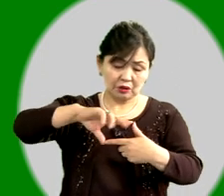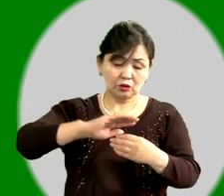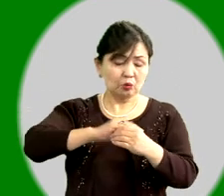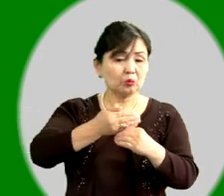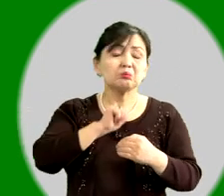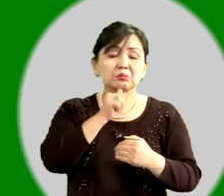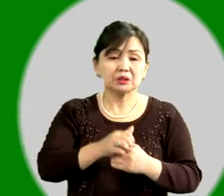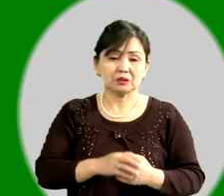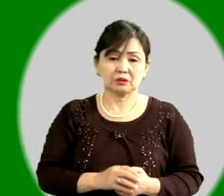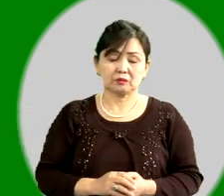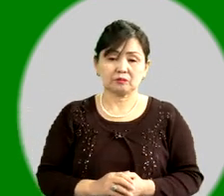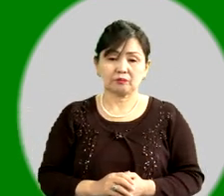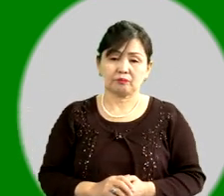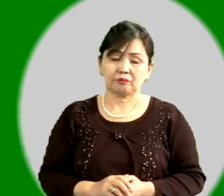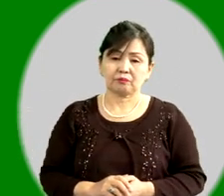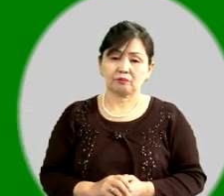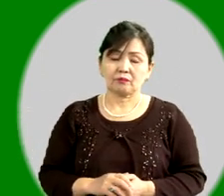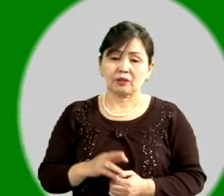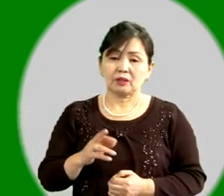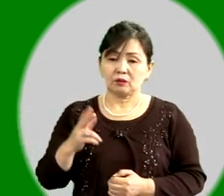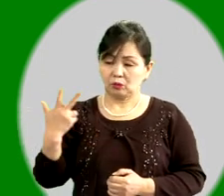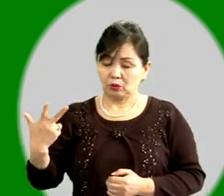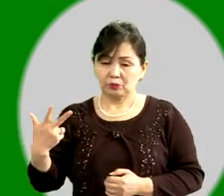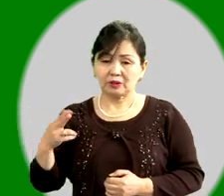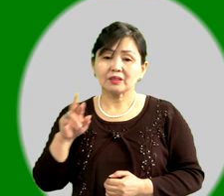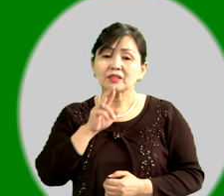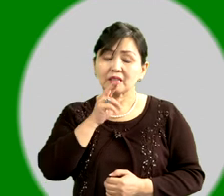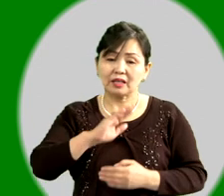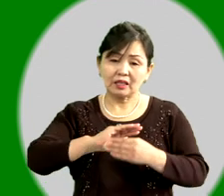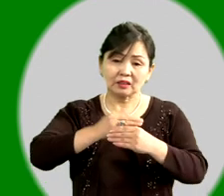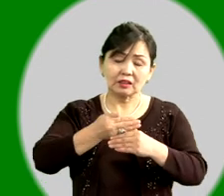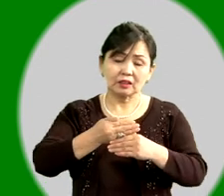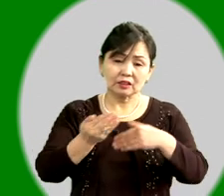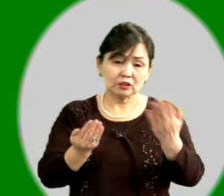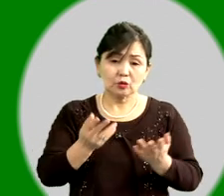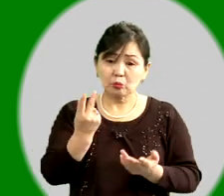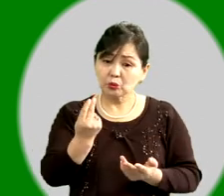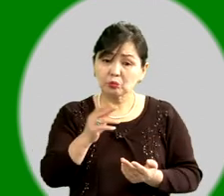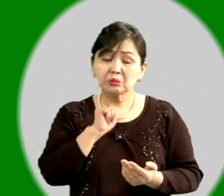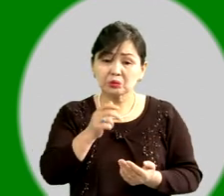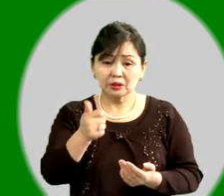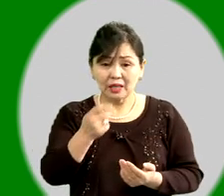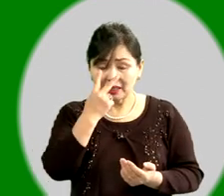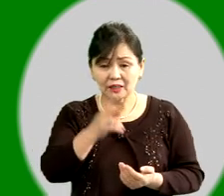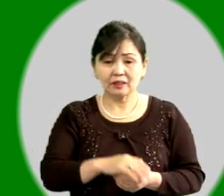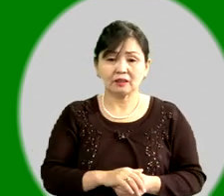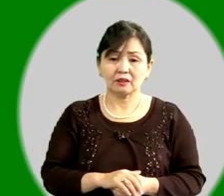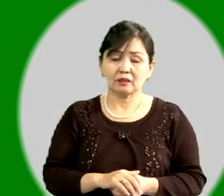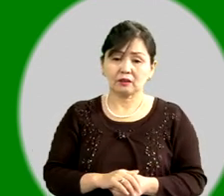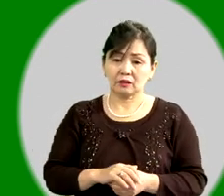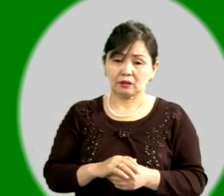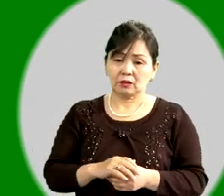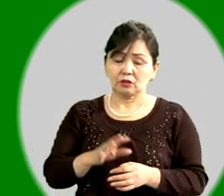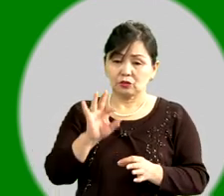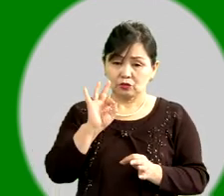байх нэ. За харин ягаан дэлгэс кубын дэлгэс мөн үү хүмүүд ээ бодорой. Хоёр талс нэг нэгээрээ